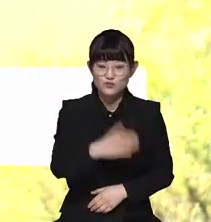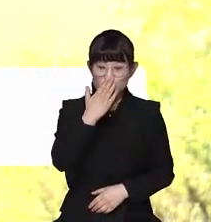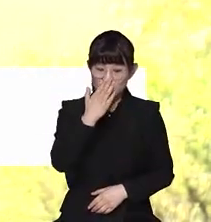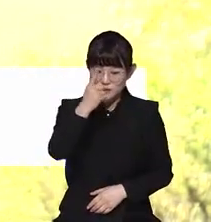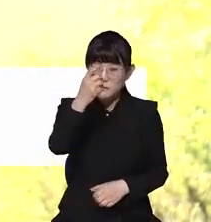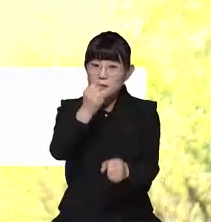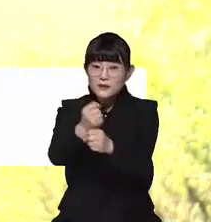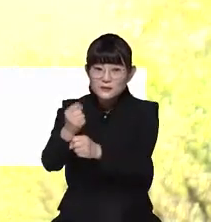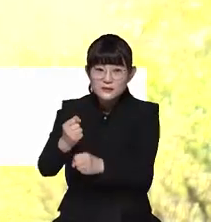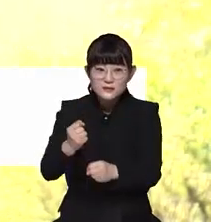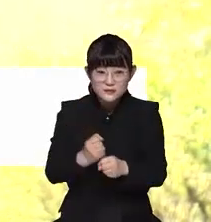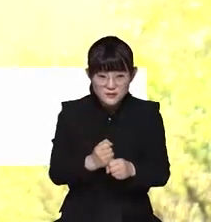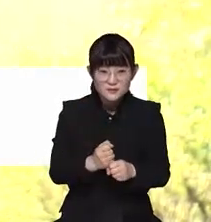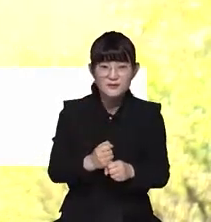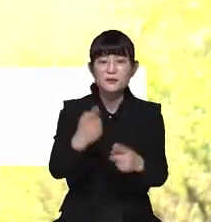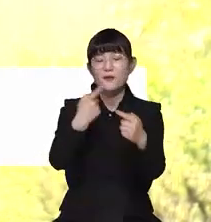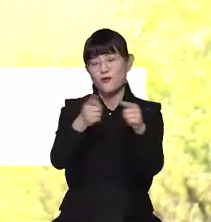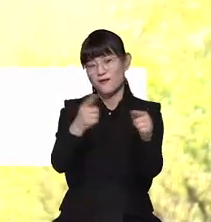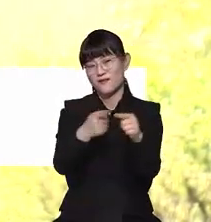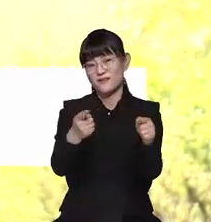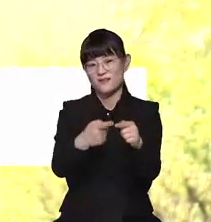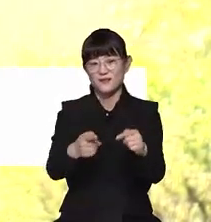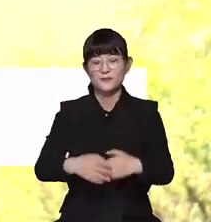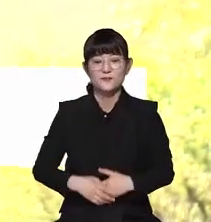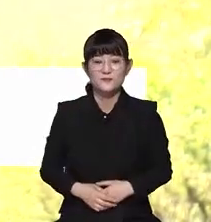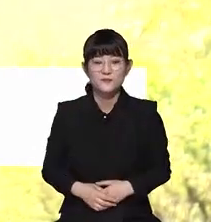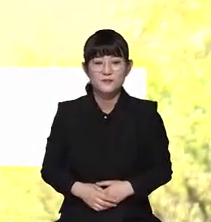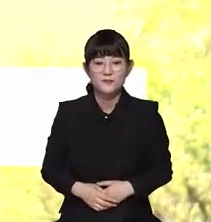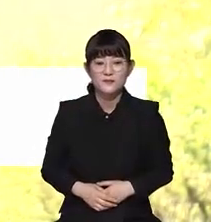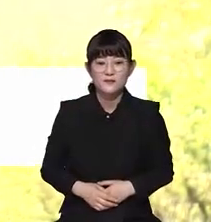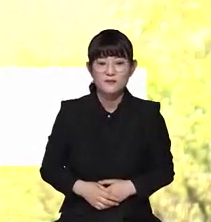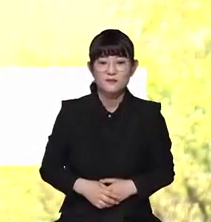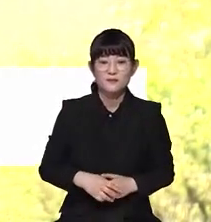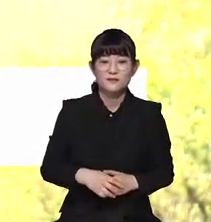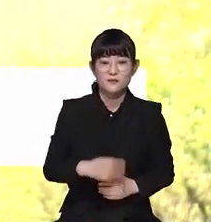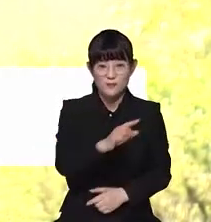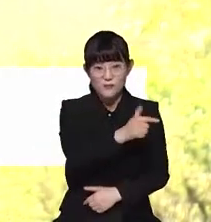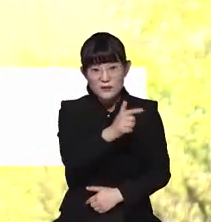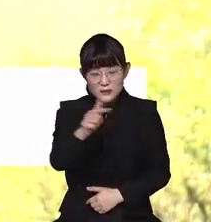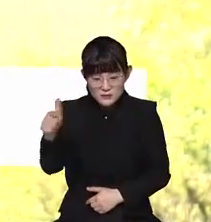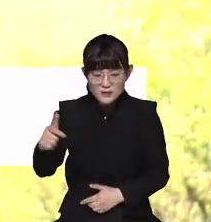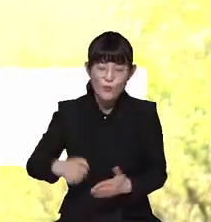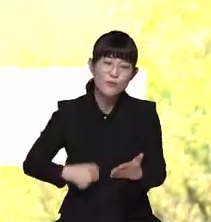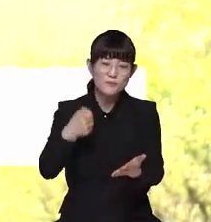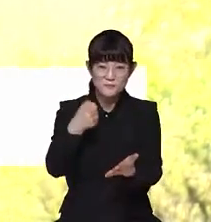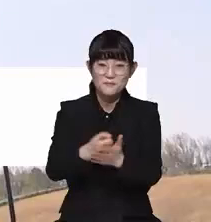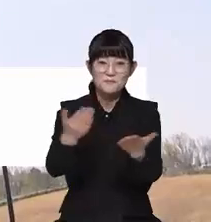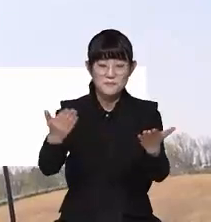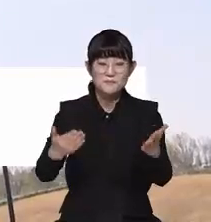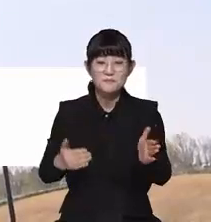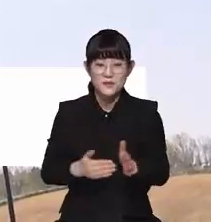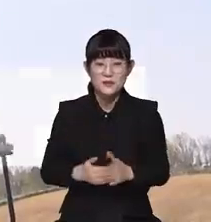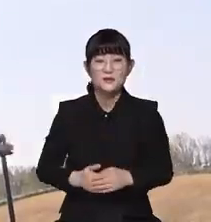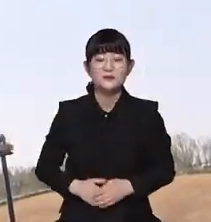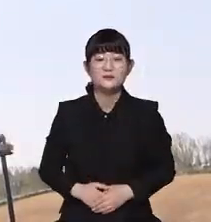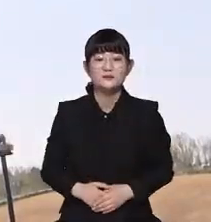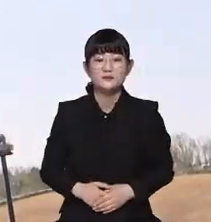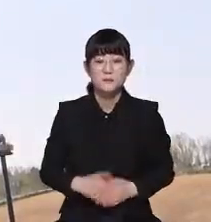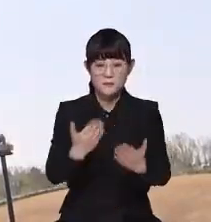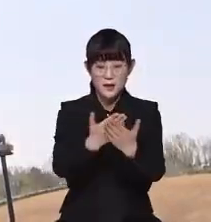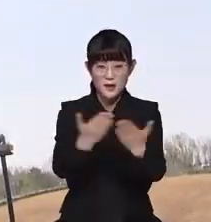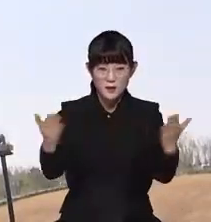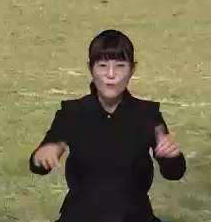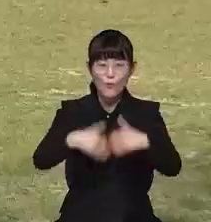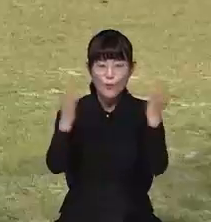이 결과물들을 평가해 주셨기 때문에 또 그 나름대로의 여러 가지 우리가 용기를 얻고.